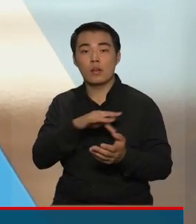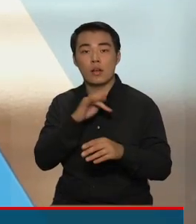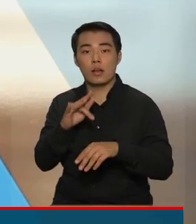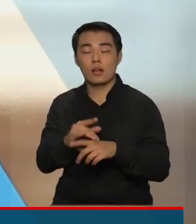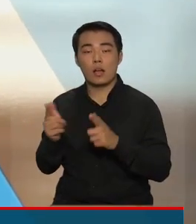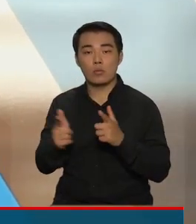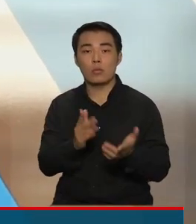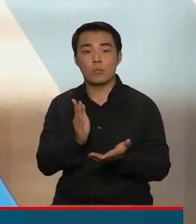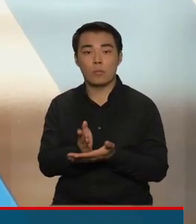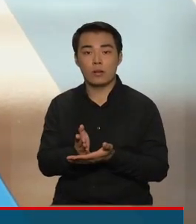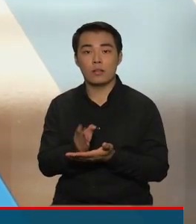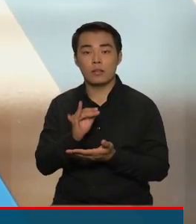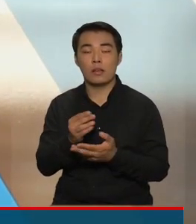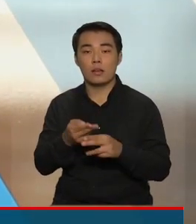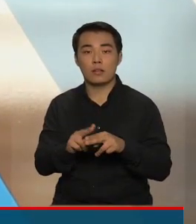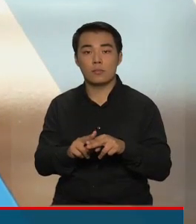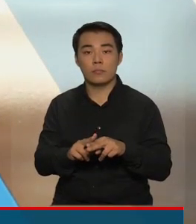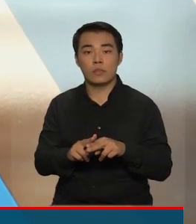дайын. Енді бұл жерде